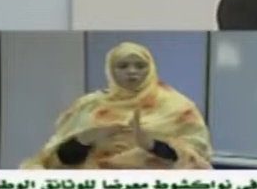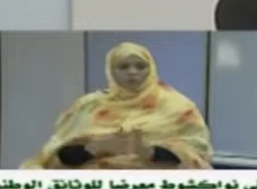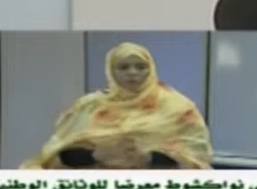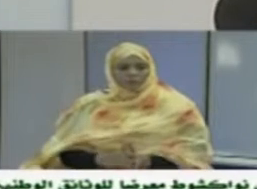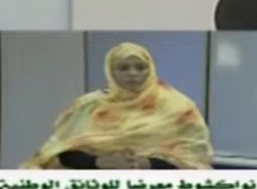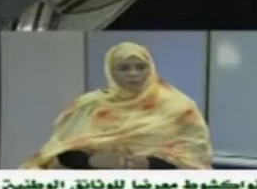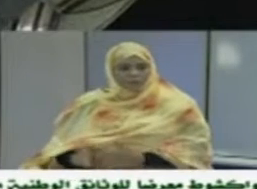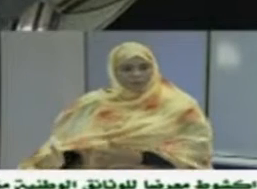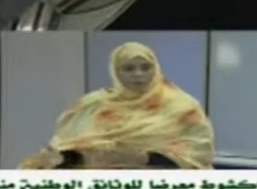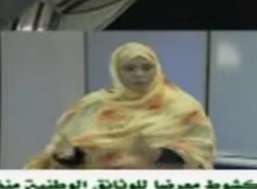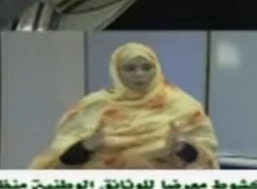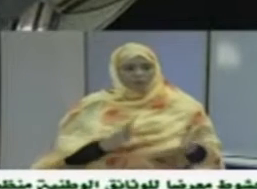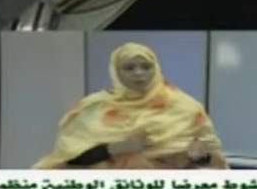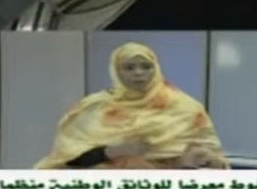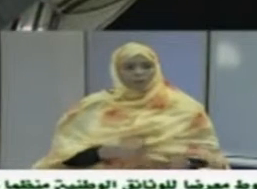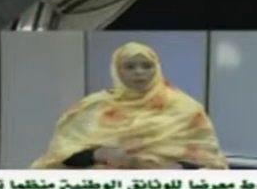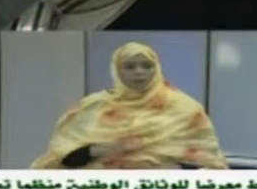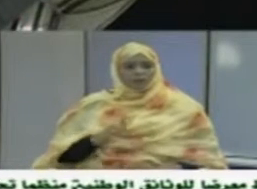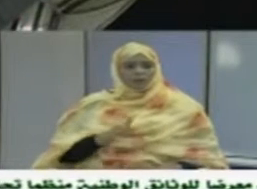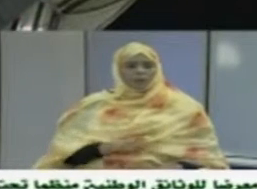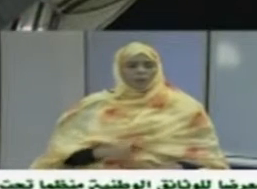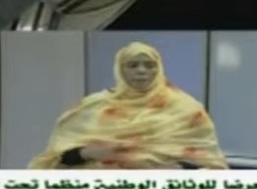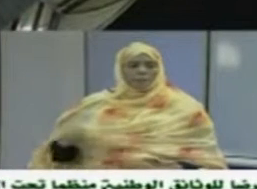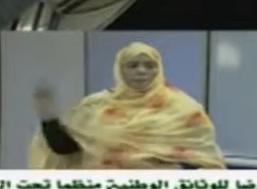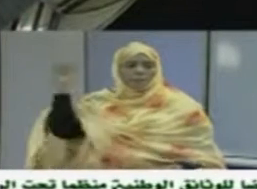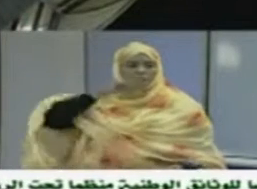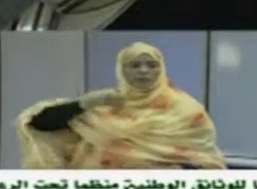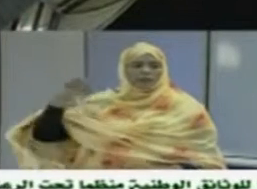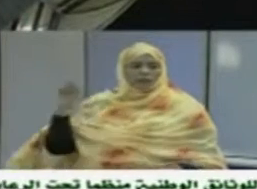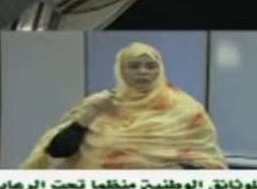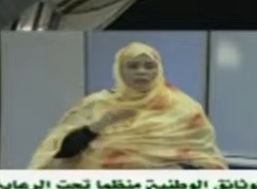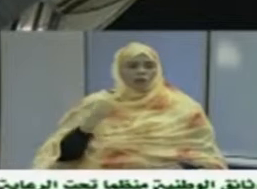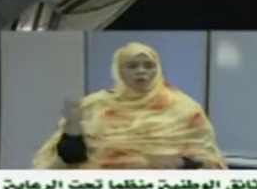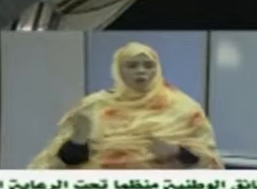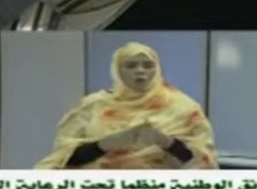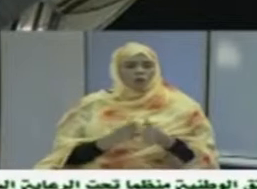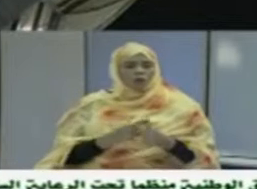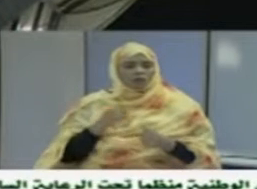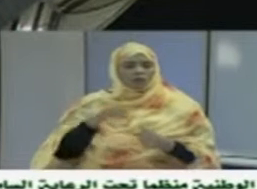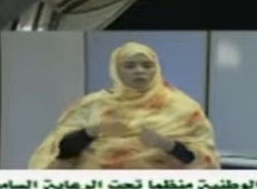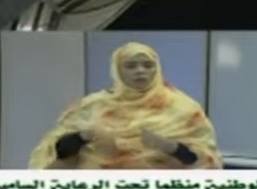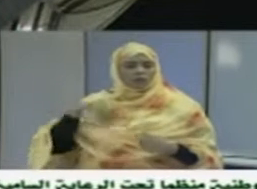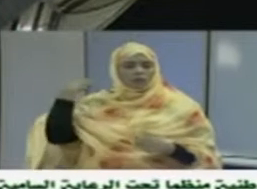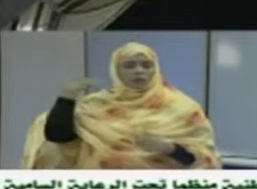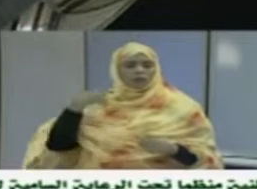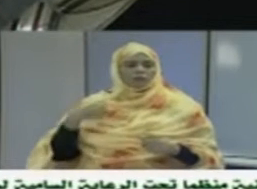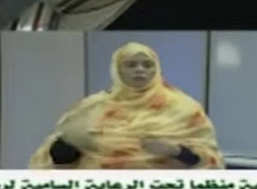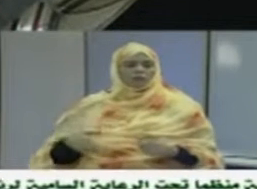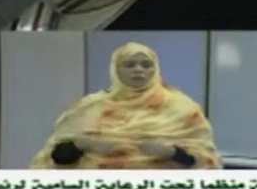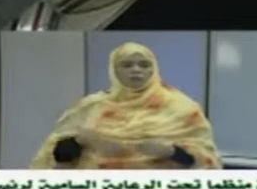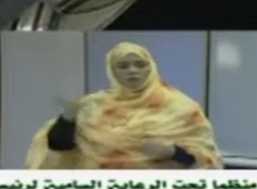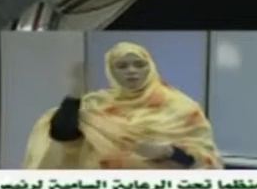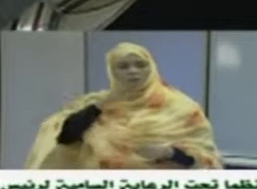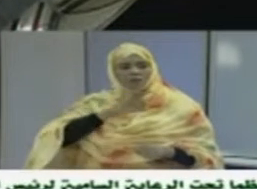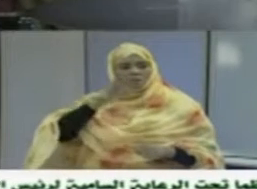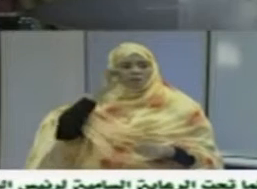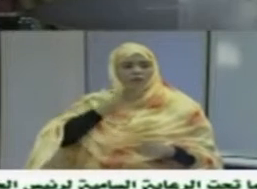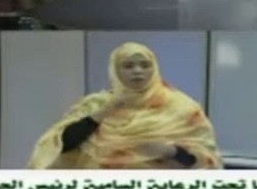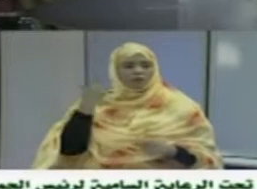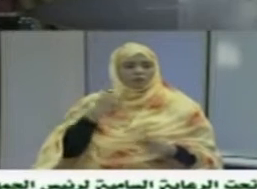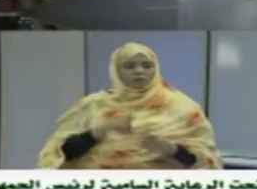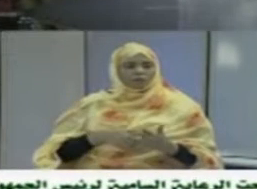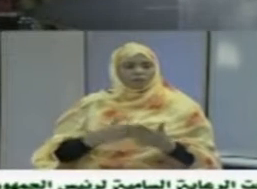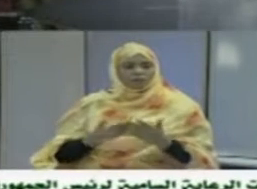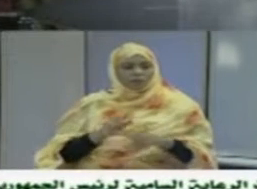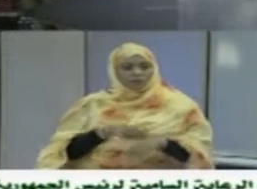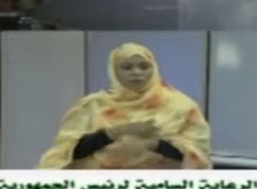شنت بريطانيا أولى ضرباتها الجوية في سوريا صباح اليوم وفق ما أعلنته وزارة الدفاع البريطانية بعد ساعات من تصويت